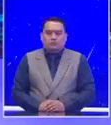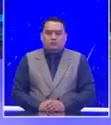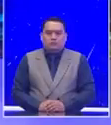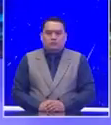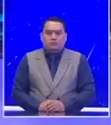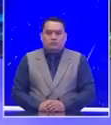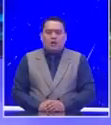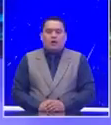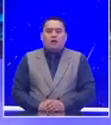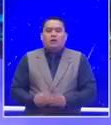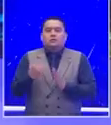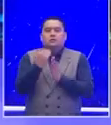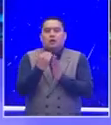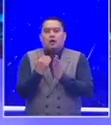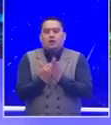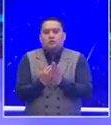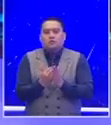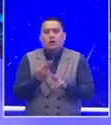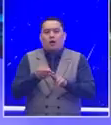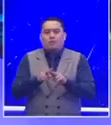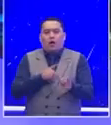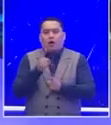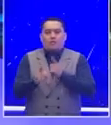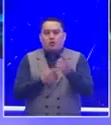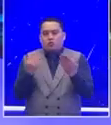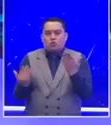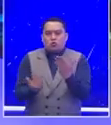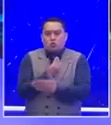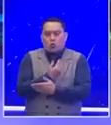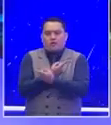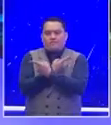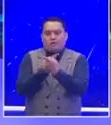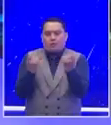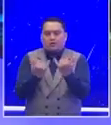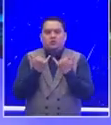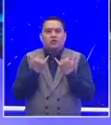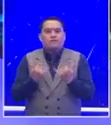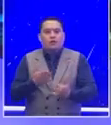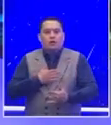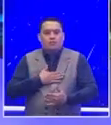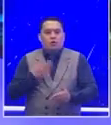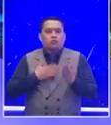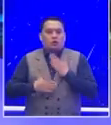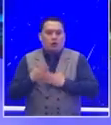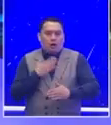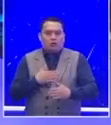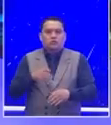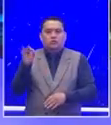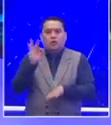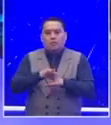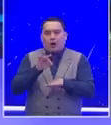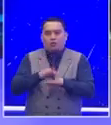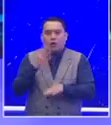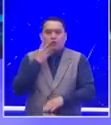Тревожная для всех статистика систематически обновляется новыми данными. Но сегодня, к нашей большой радости, число